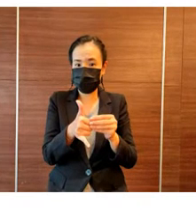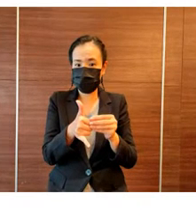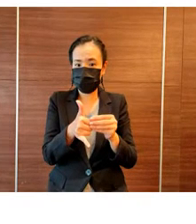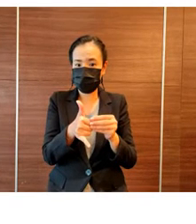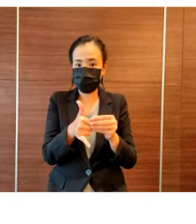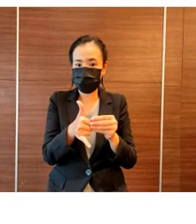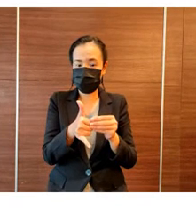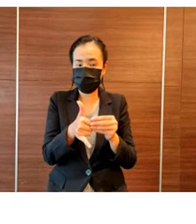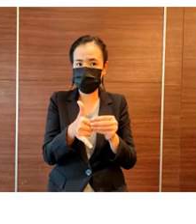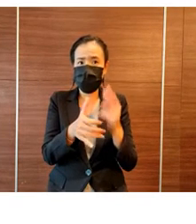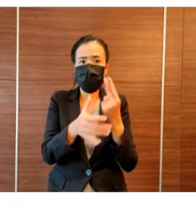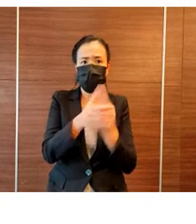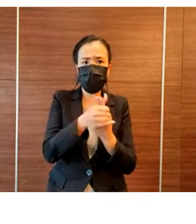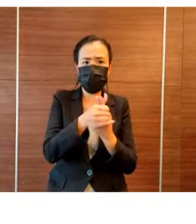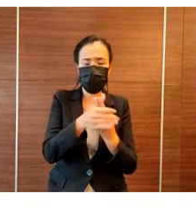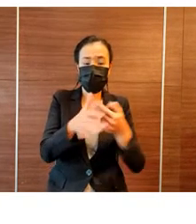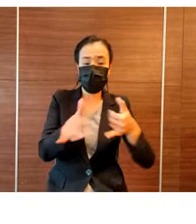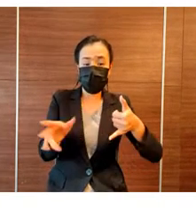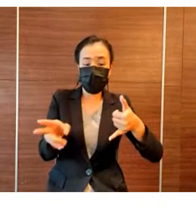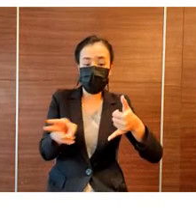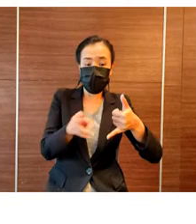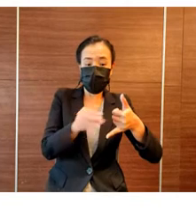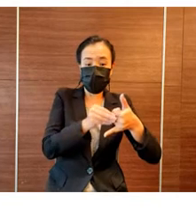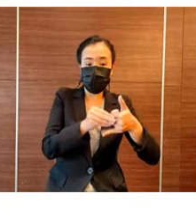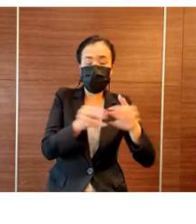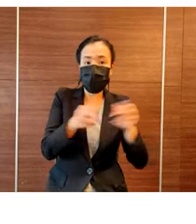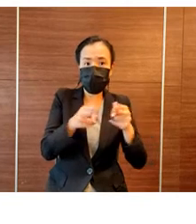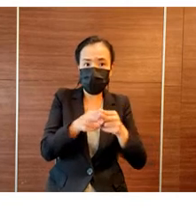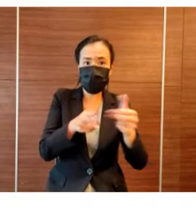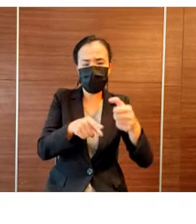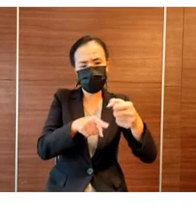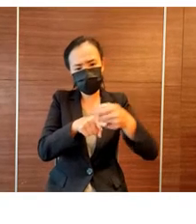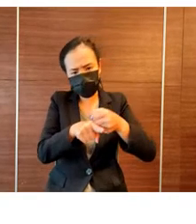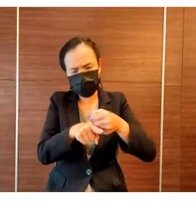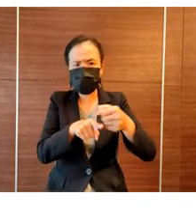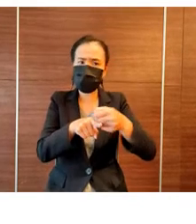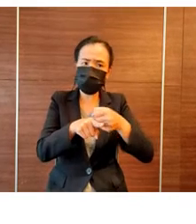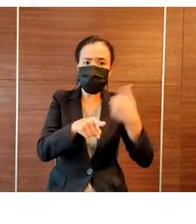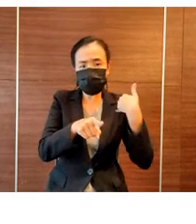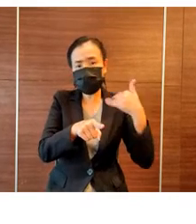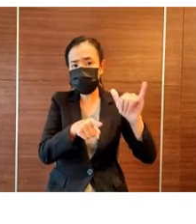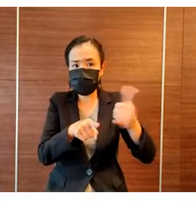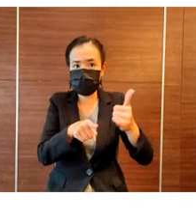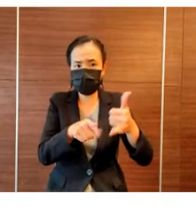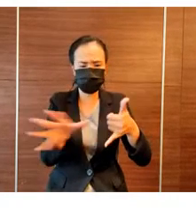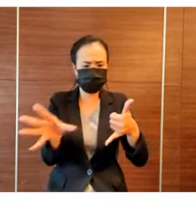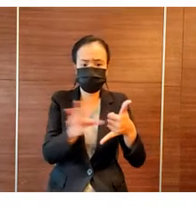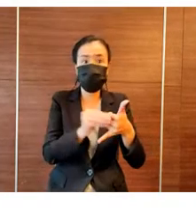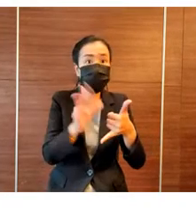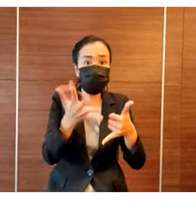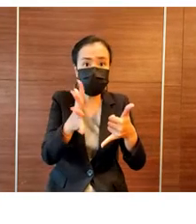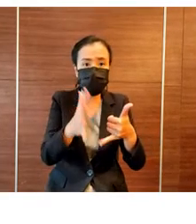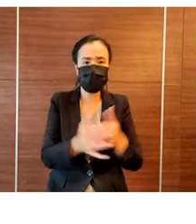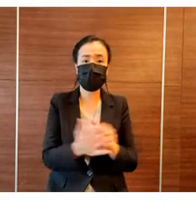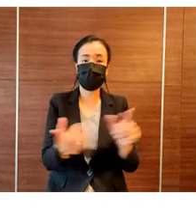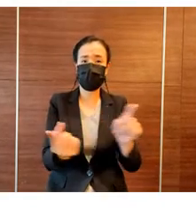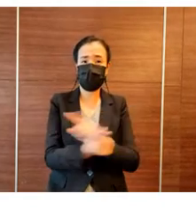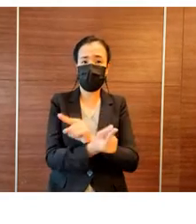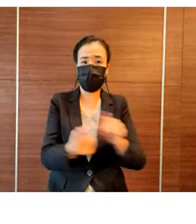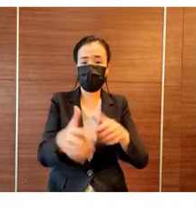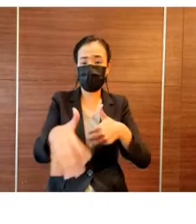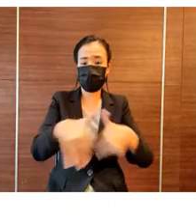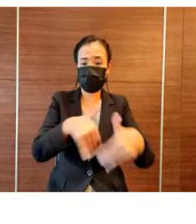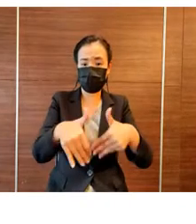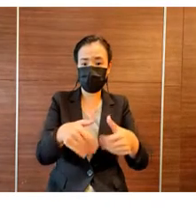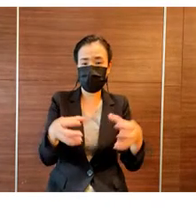เชื้อจากคู่ของเขาได้เลยนะครับนะทั้งที่มีเพศสัมพันธ์กันใส่ทุกอย่างไม่ใส่ทุกอย่างบ้างนะครับนะทำไมสังคมพับลิกจะ